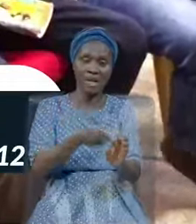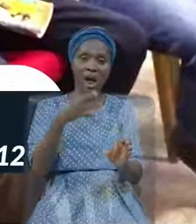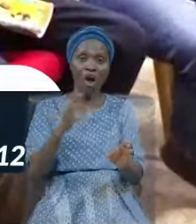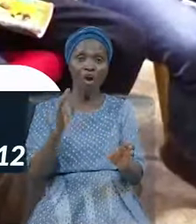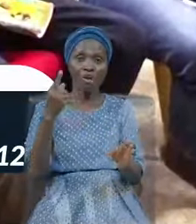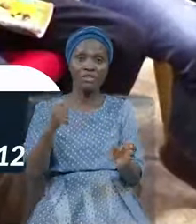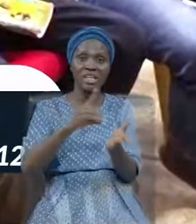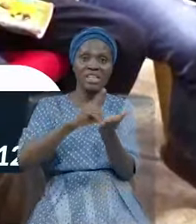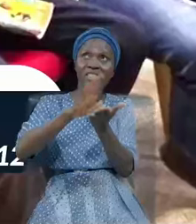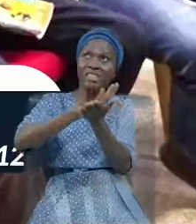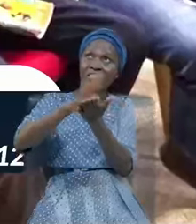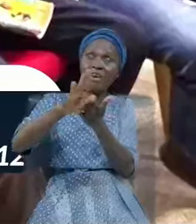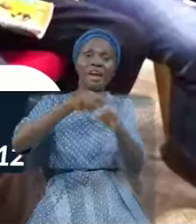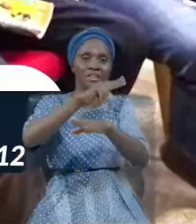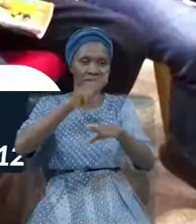divine.